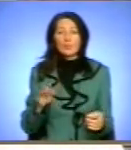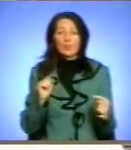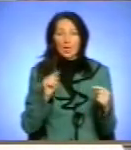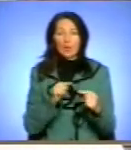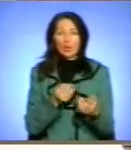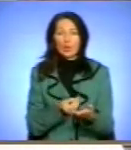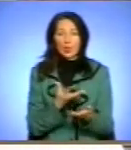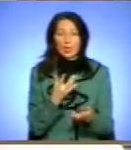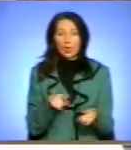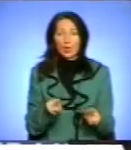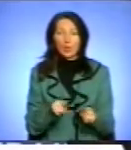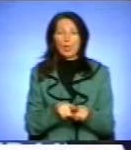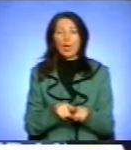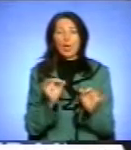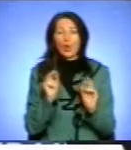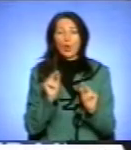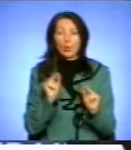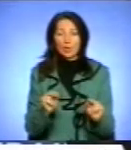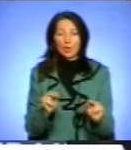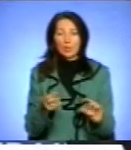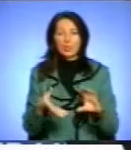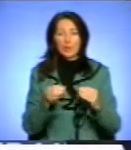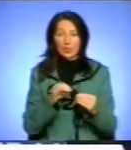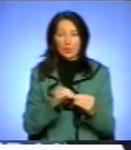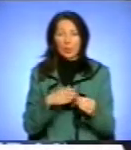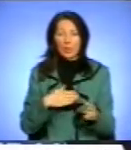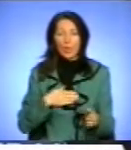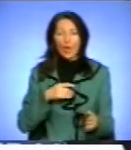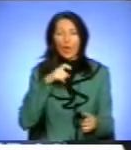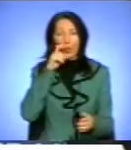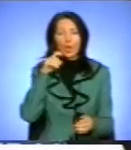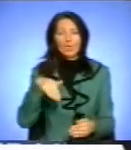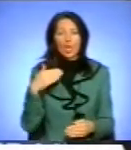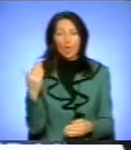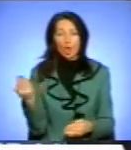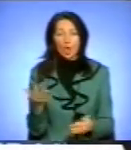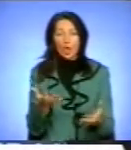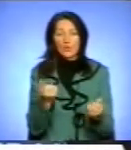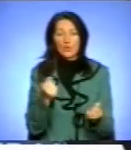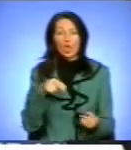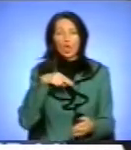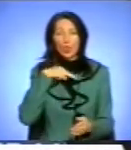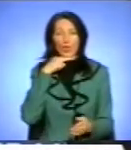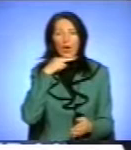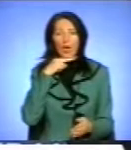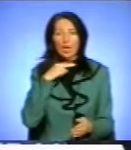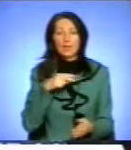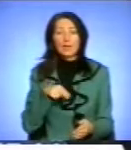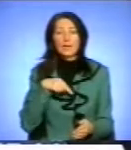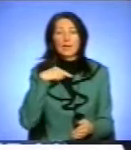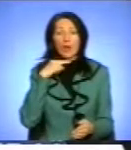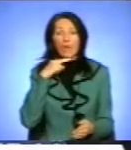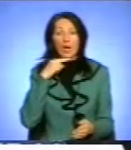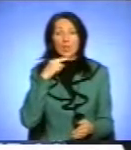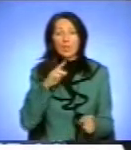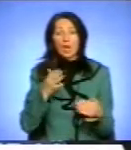та об'єктивність висновків. Ми, українська сторона, взяли до уваги зауваження і рекомендації, висловлені